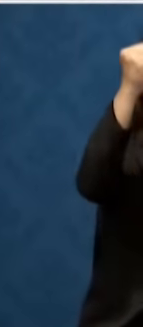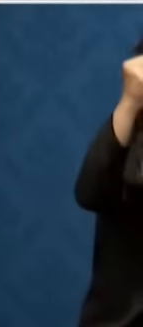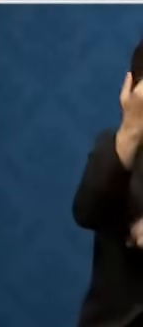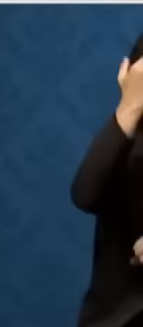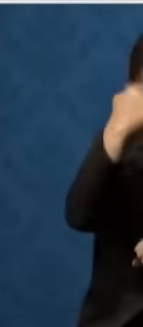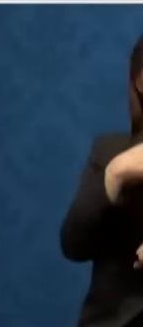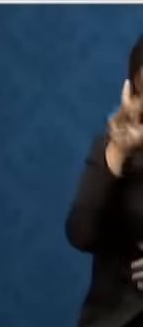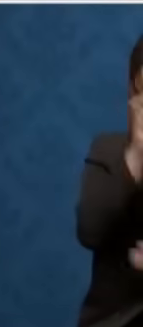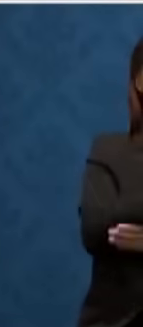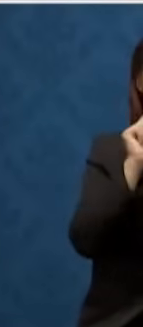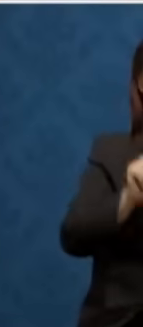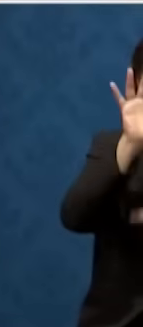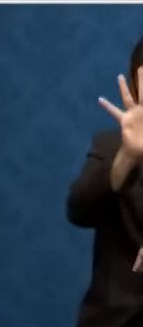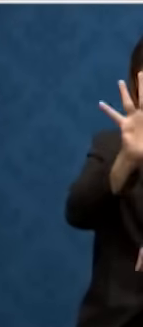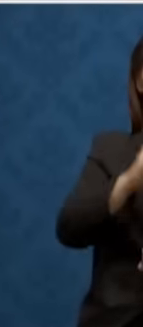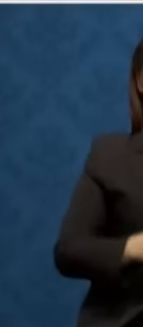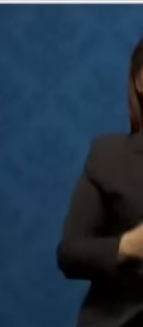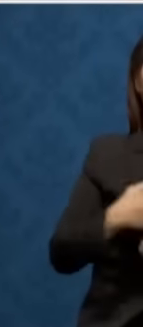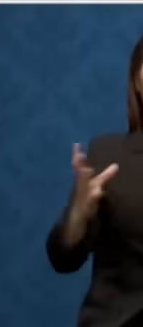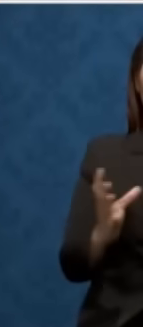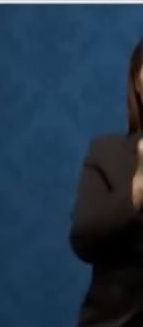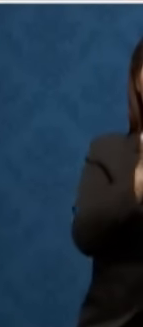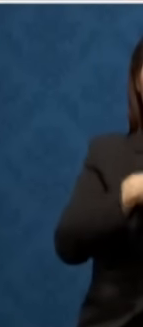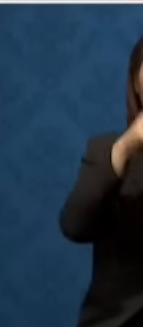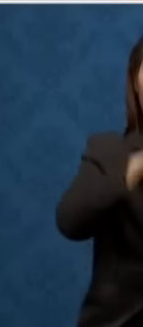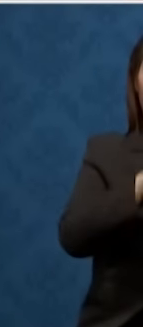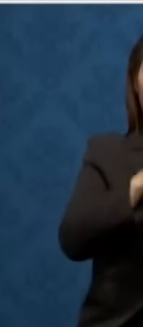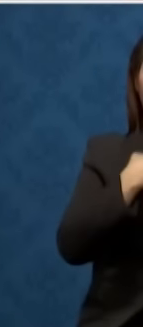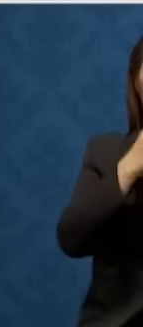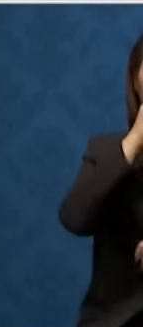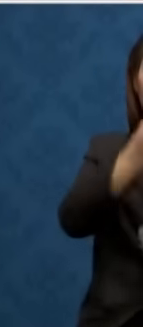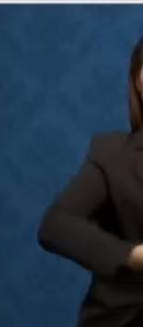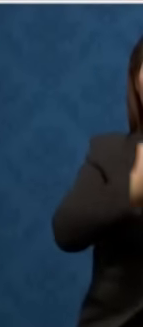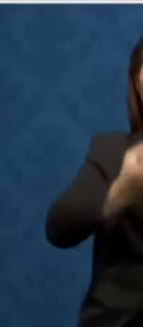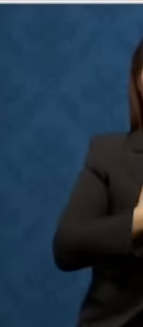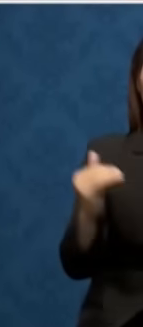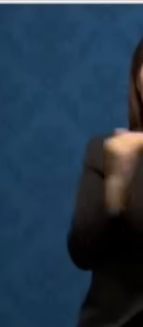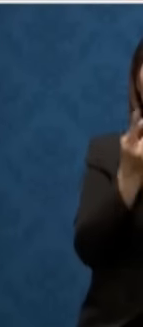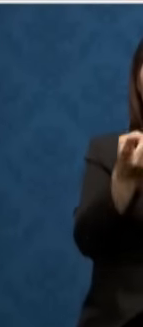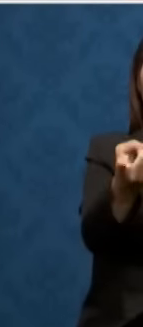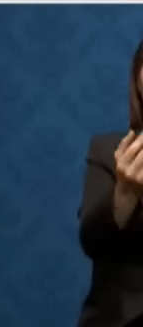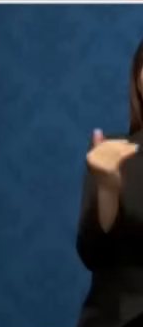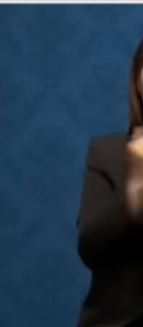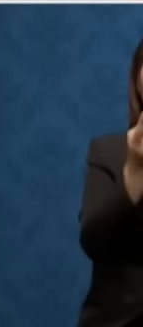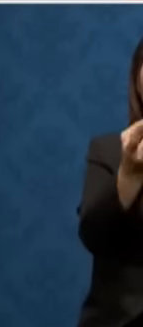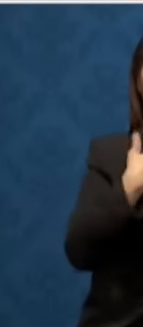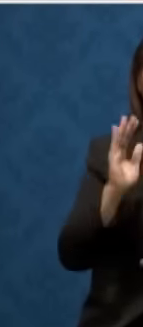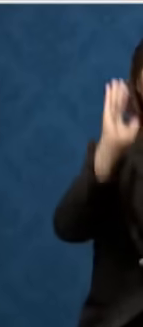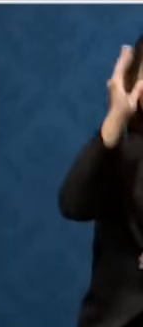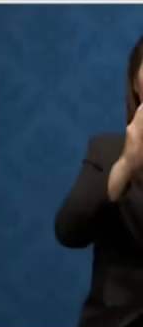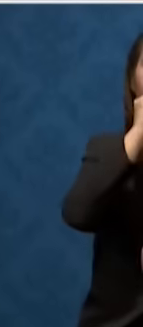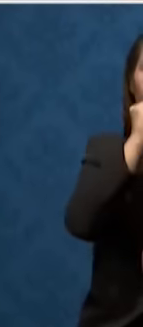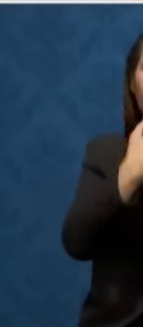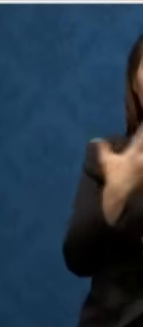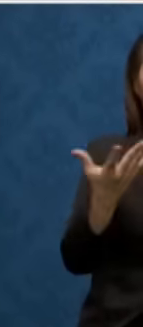ข้อบังคับข้อที่5ด้วยครับว่าตกลงแล้วเนี่ยผู้อภิปรายที่กำลังอภิปรายอยู่เนี่ยใช้สิทธิ์อะไรครับในการอภิปรายประท้วง